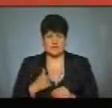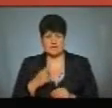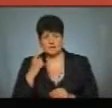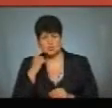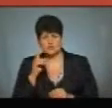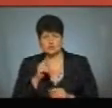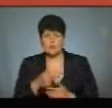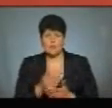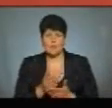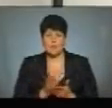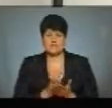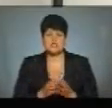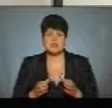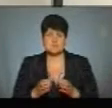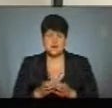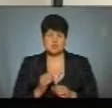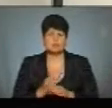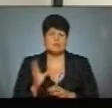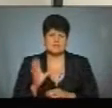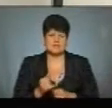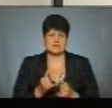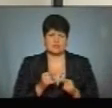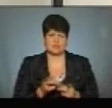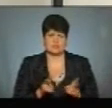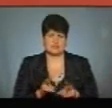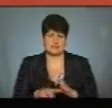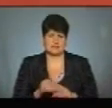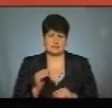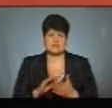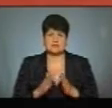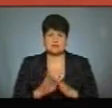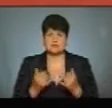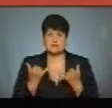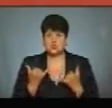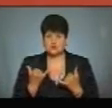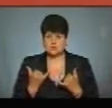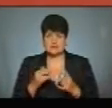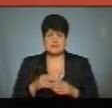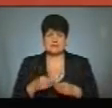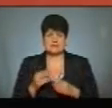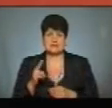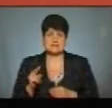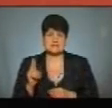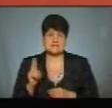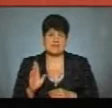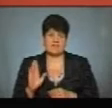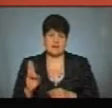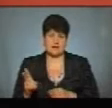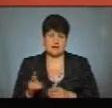я думаю, що політичні партії зробити все для того, щоб вони прийшли на вибори. Станом на сьогодні, за даними ЦВК,